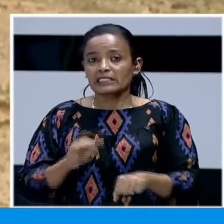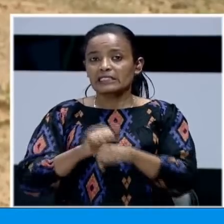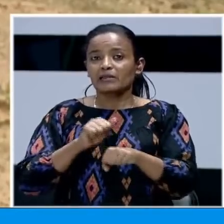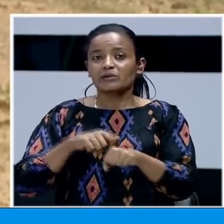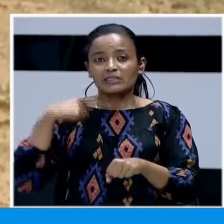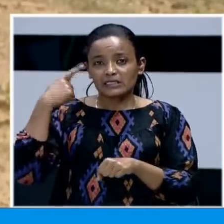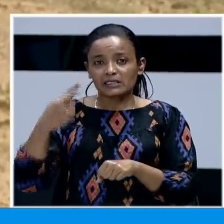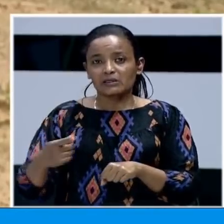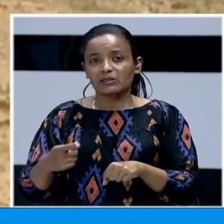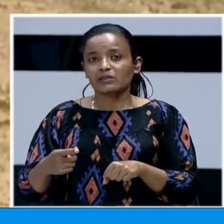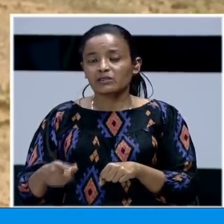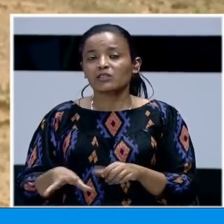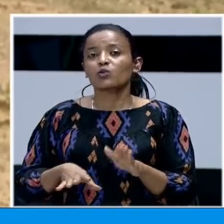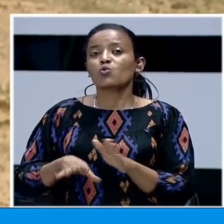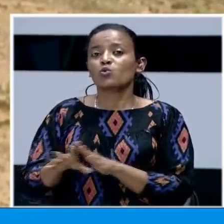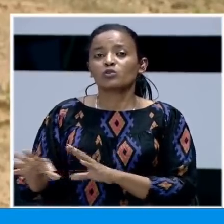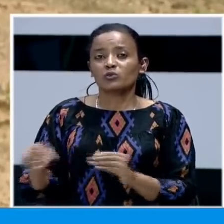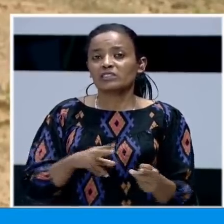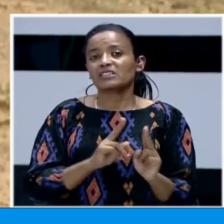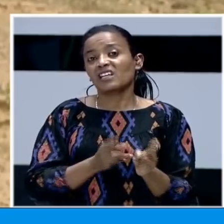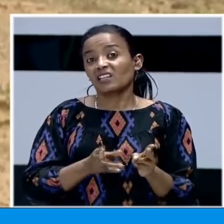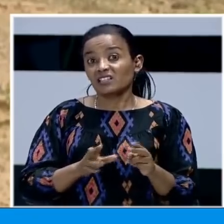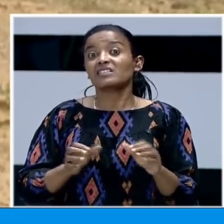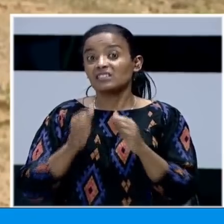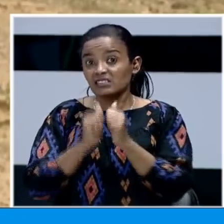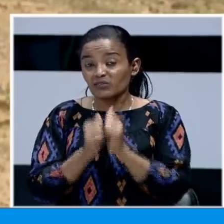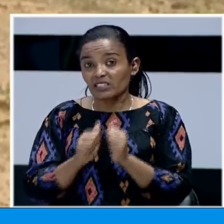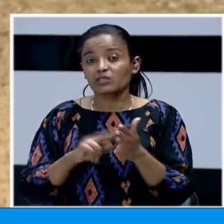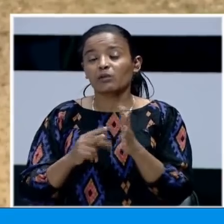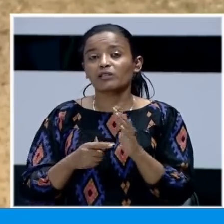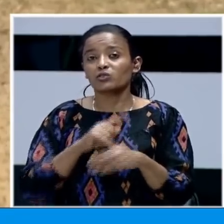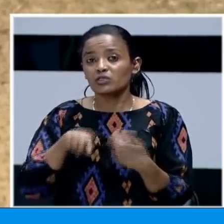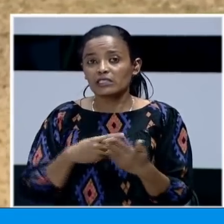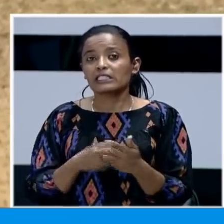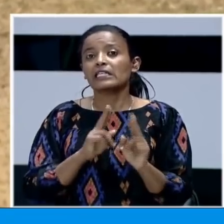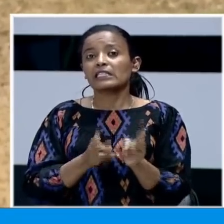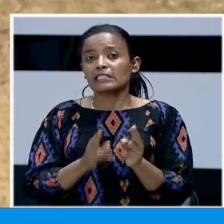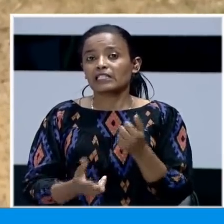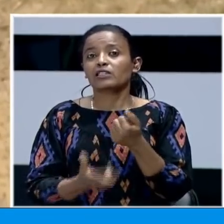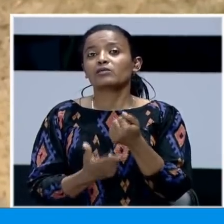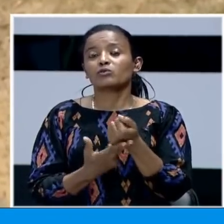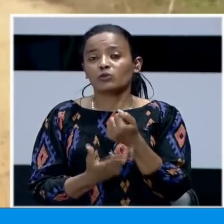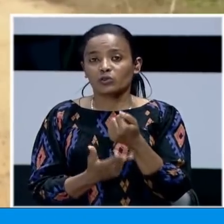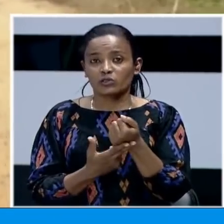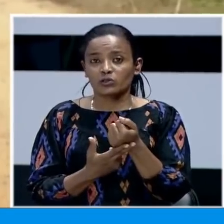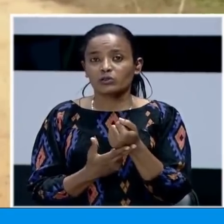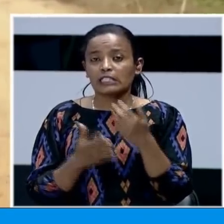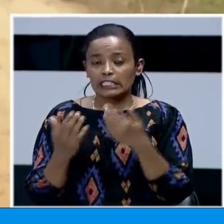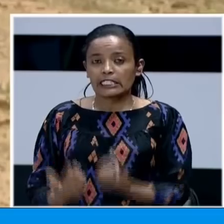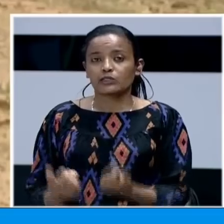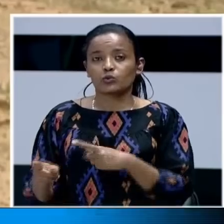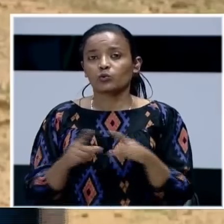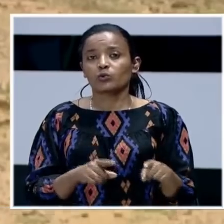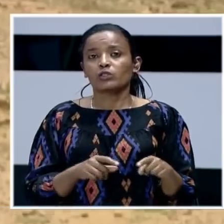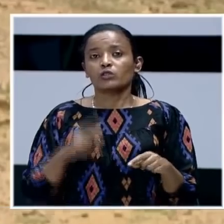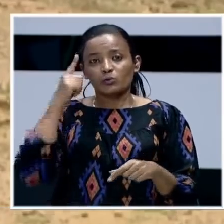ፀሓንጎ ውሕቶ ወሲድዋ ከዓ ትሰራ ታታሪክ ምሳ ኣትሃሰስ ስለዚ ታሪክ ከም ትዕቆ ይዕቀብ እሞ ሕዚ እውን